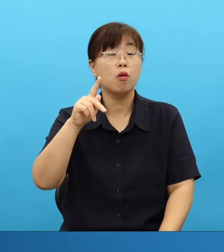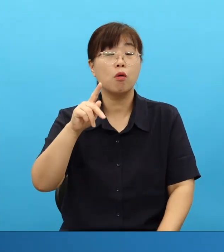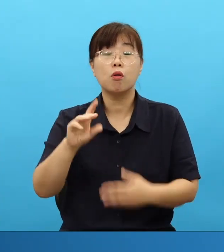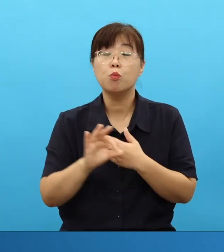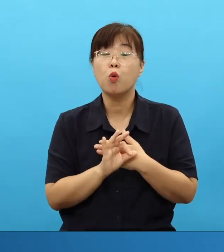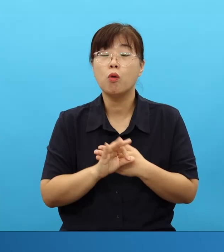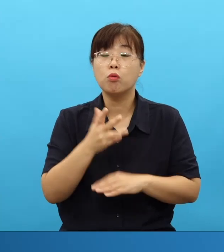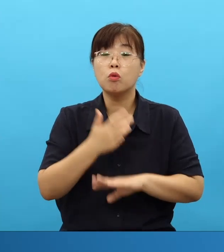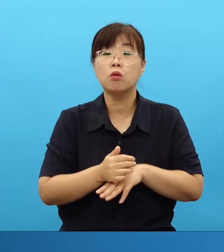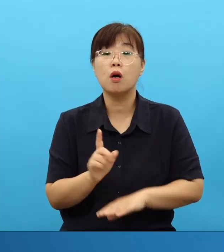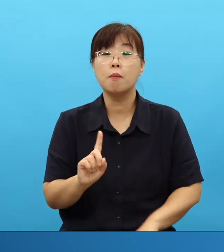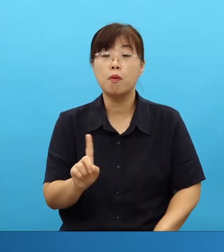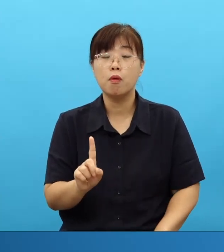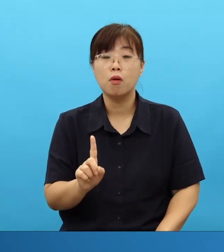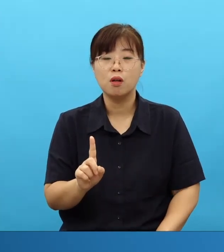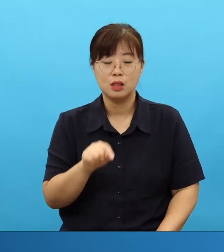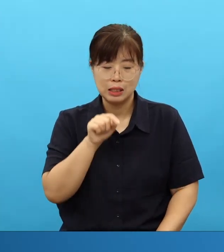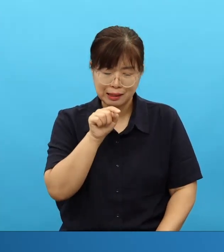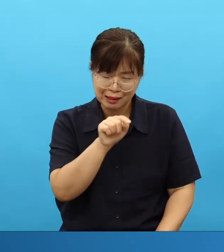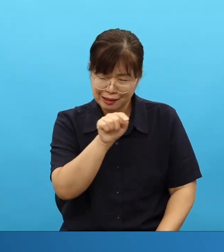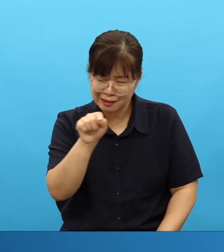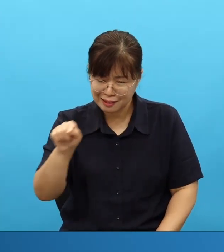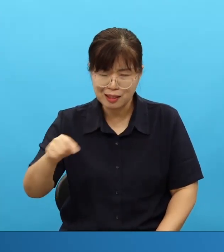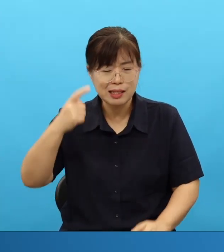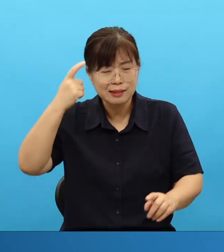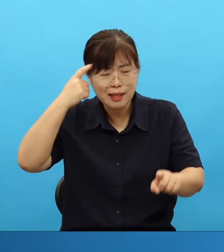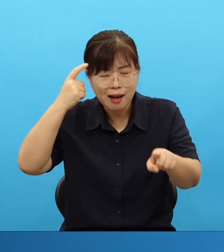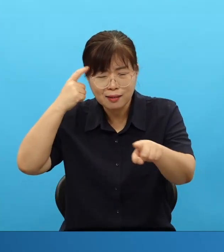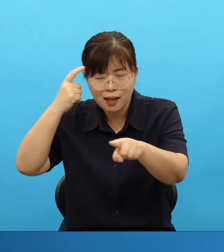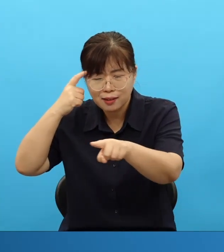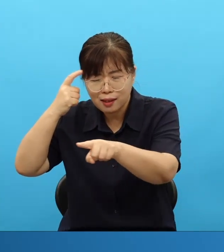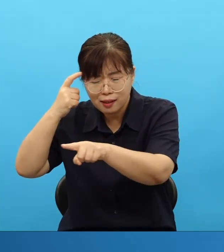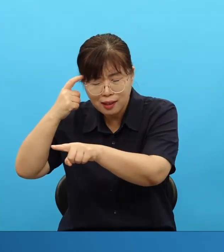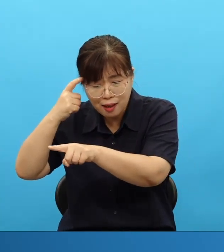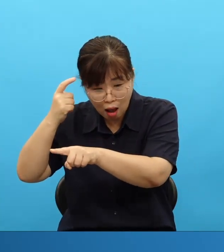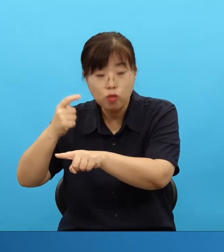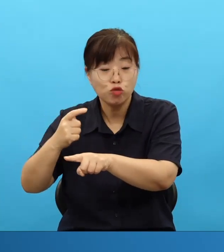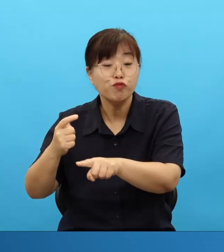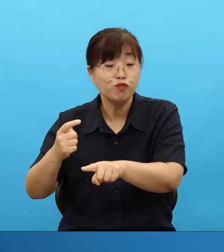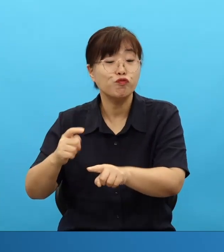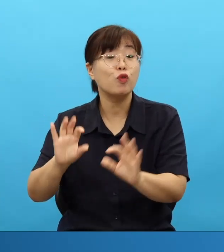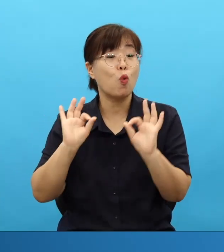됩니까 하는 겁니다 수하고